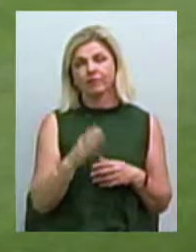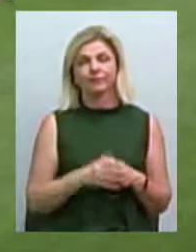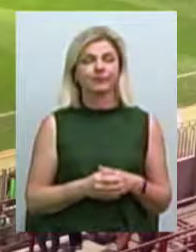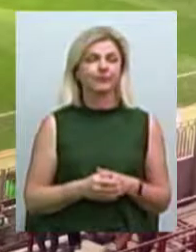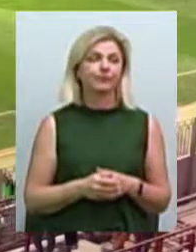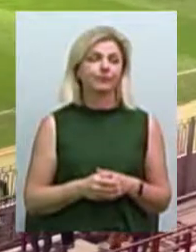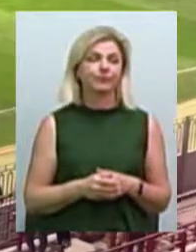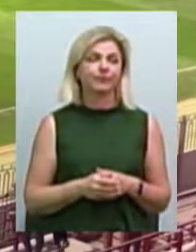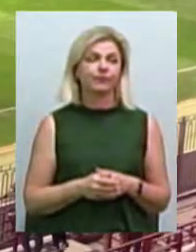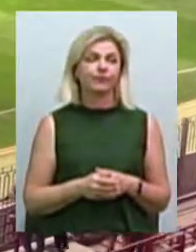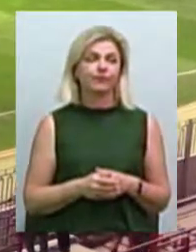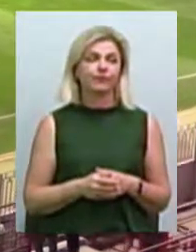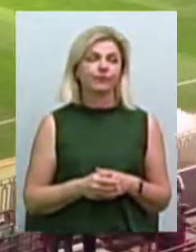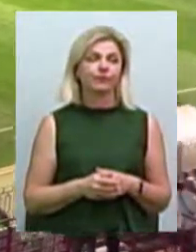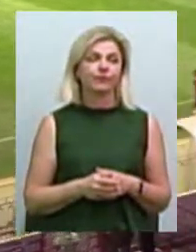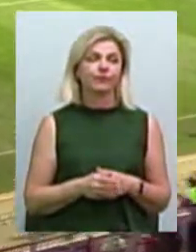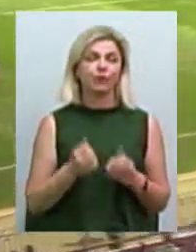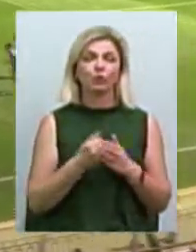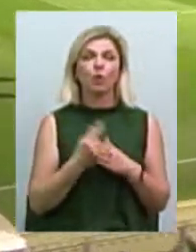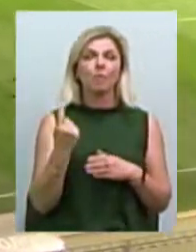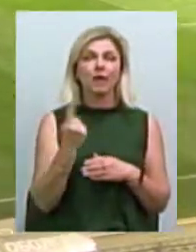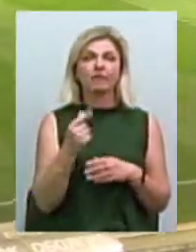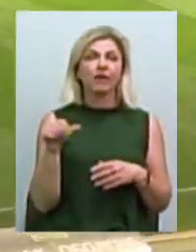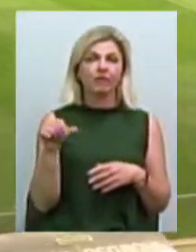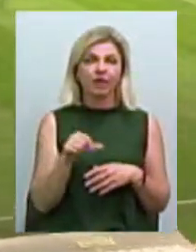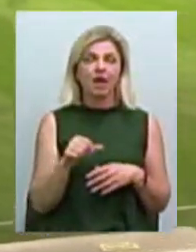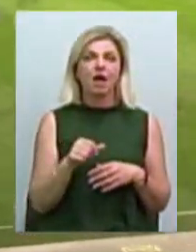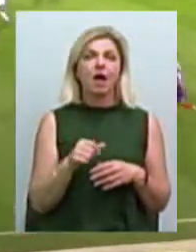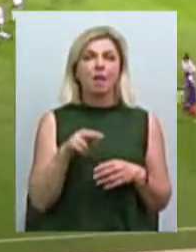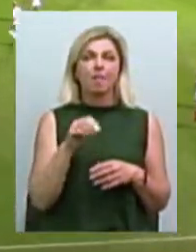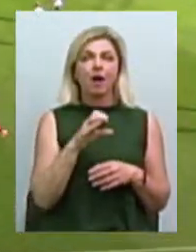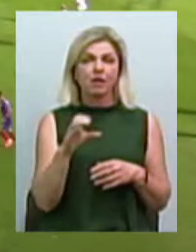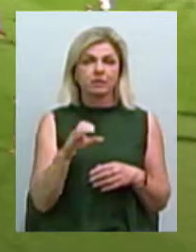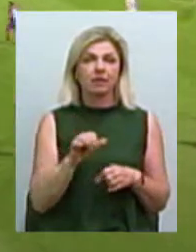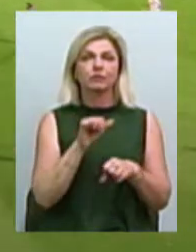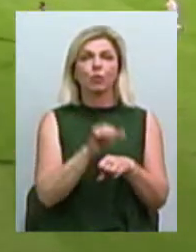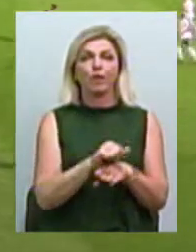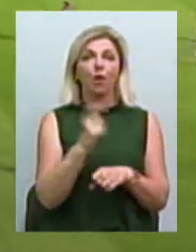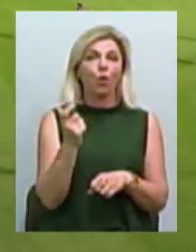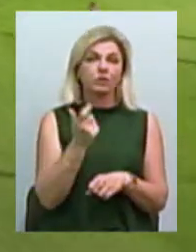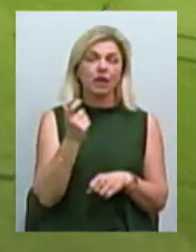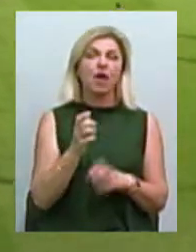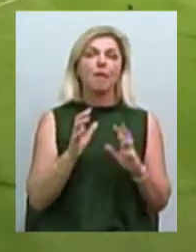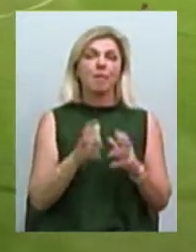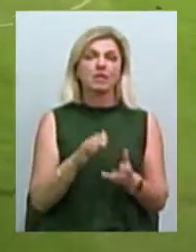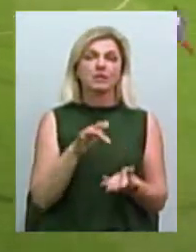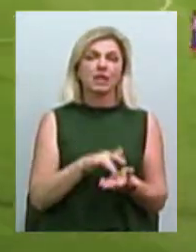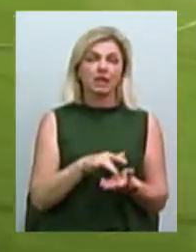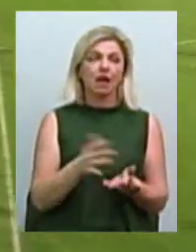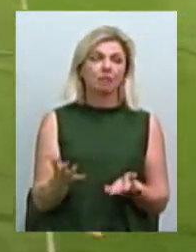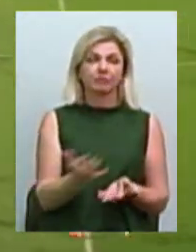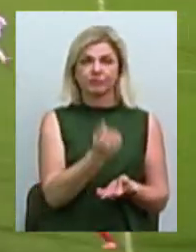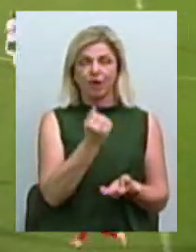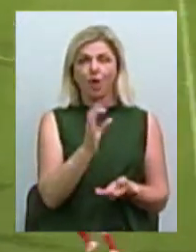загрозу. На другій компенсованій до першого тайму хвилині поперечний пас Романа Попова перехопили господарі. М'яч у центральному полі підхопив хавбек